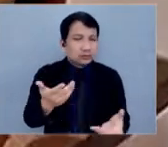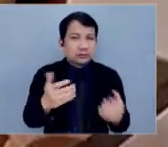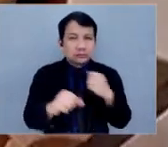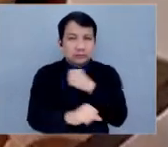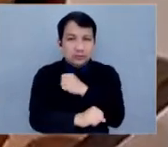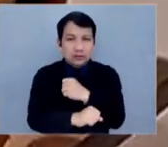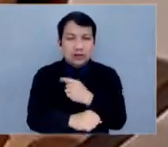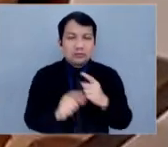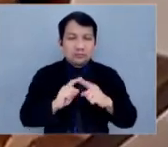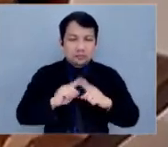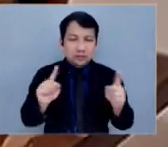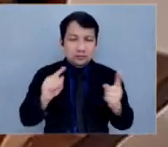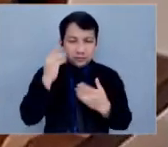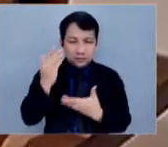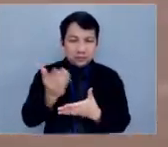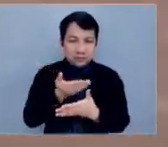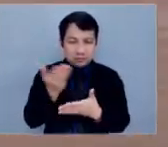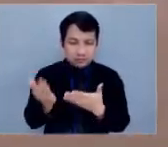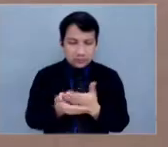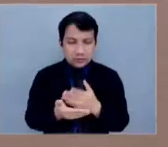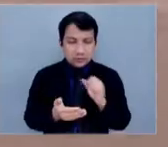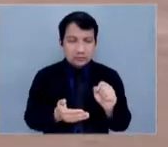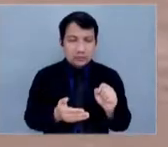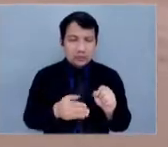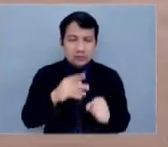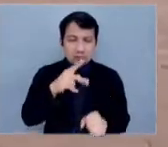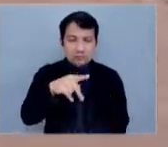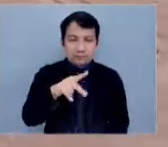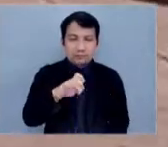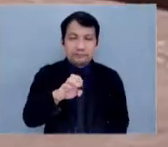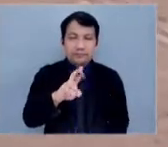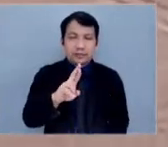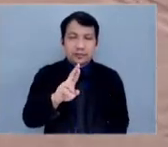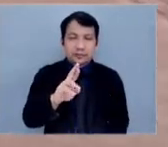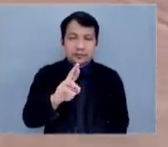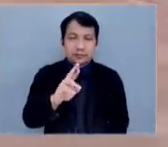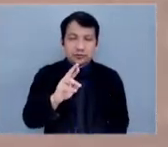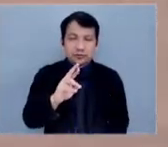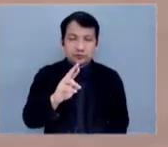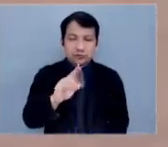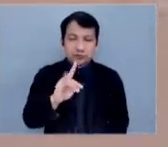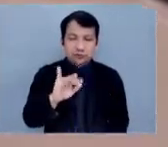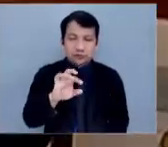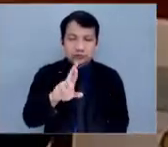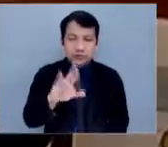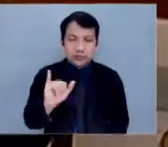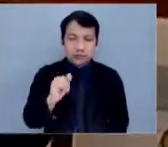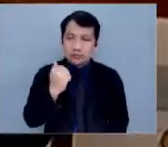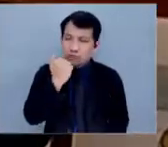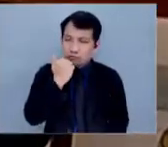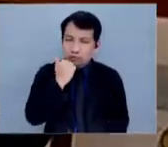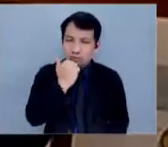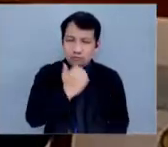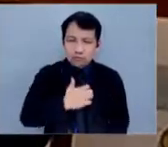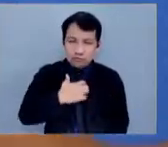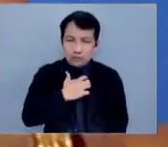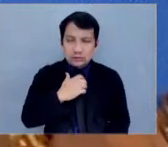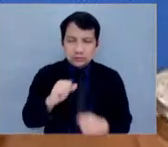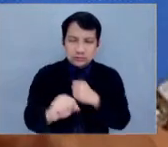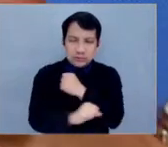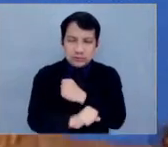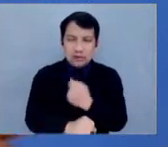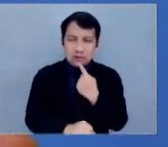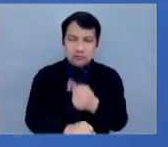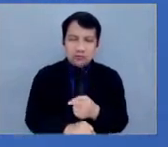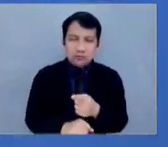niyan, sinampanan ng kasong perjury si alias Ferdinand dahil sa maling reklamo ng pagnanakaw. Para naman sa Silang Pulis, malinaw